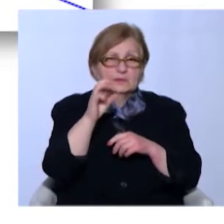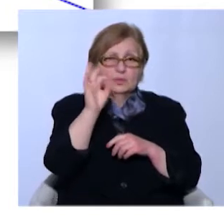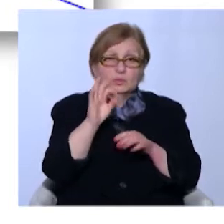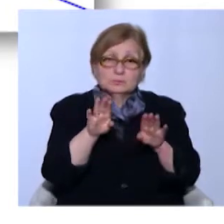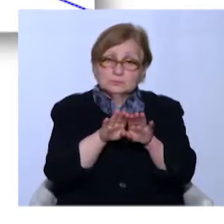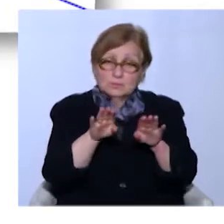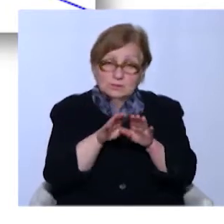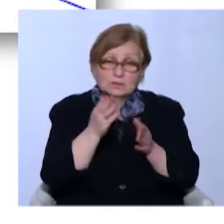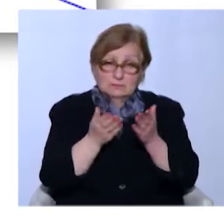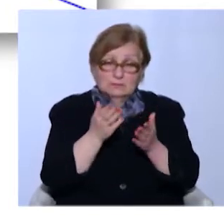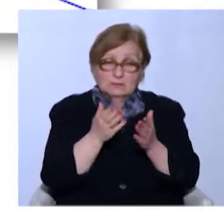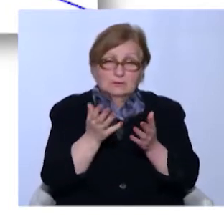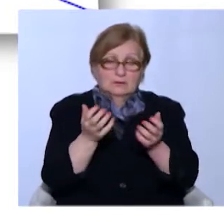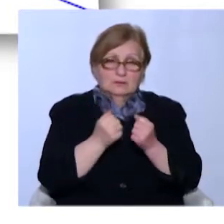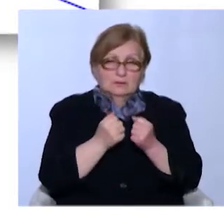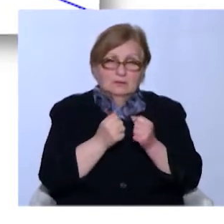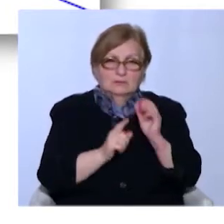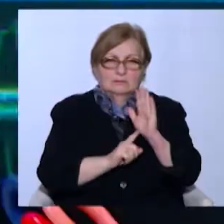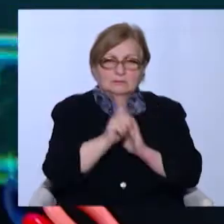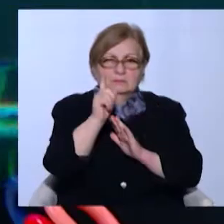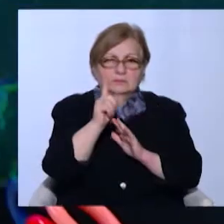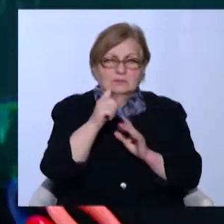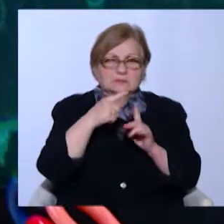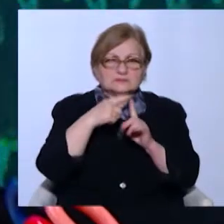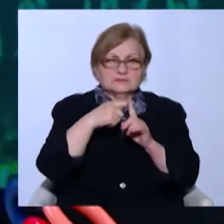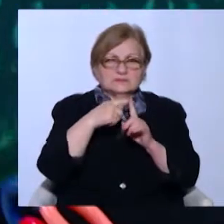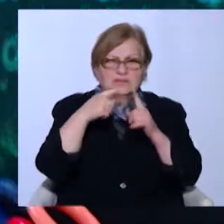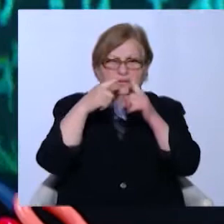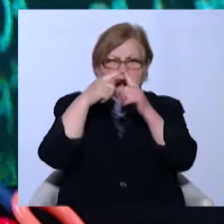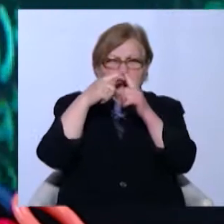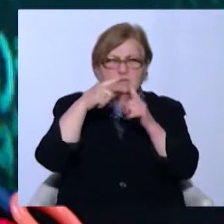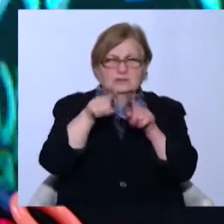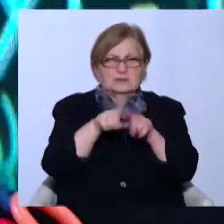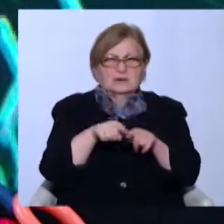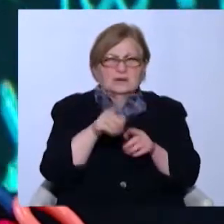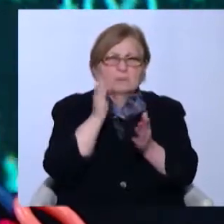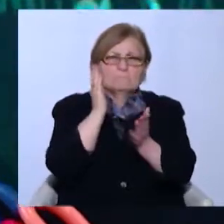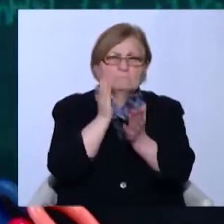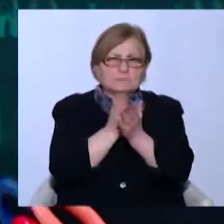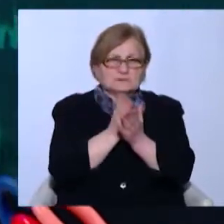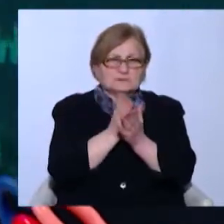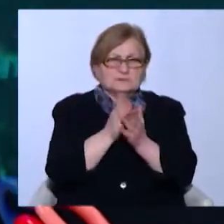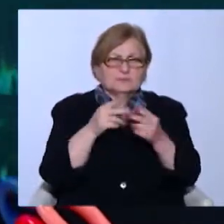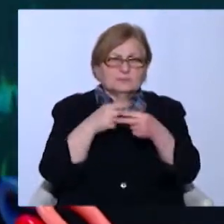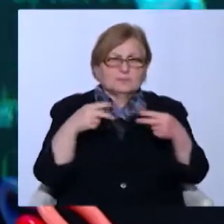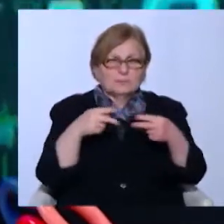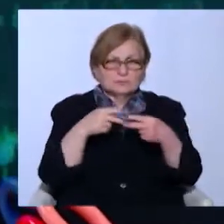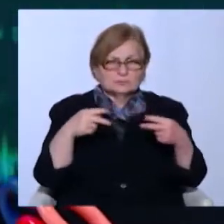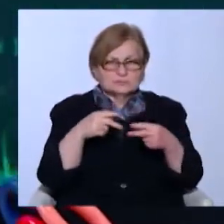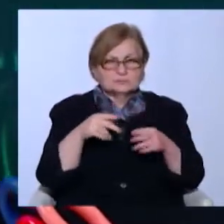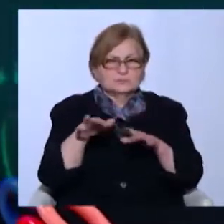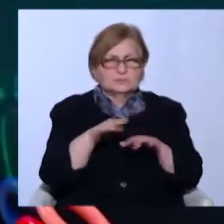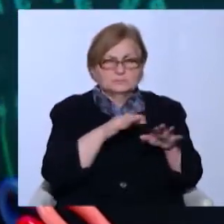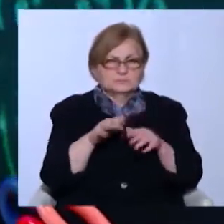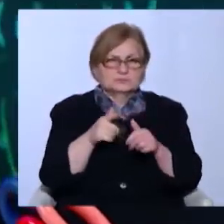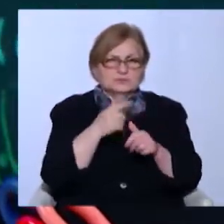მაშინ მიიღება სათავეში გამავალი წრფე და ასეთ ფუნქციას პირდაპირ პროპორციულობის